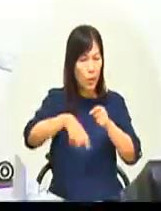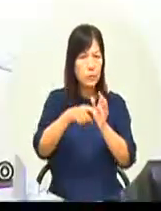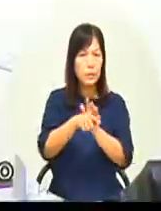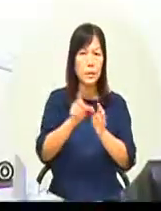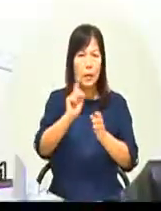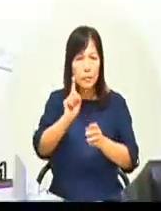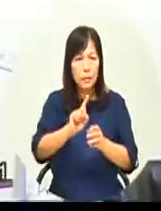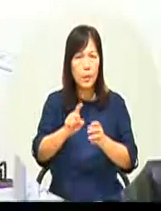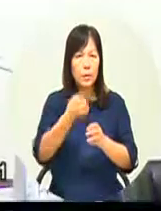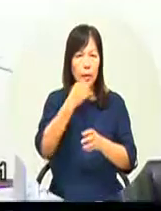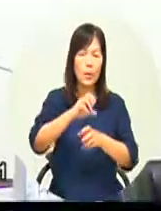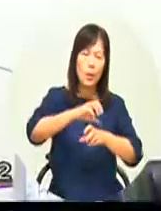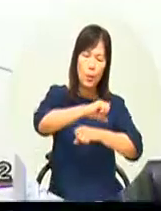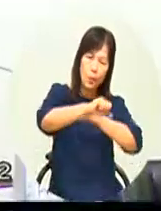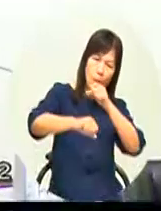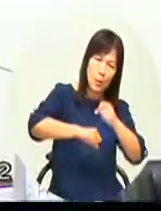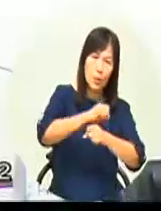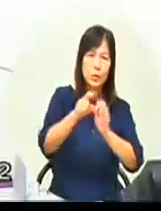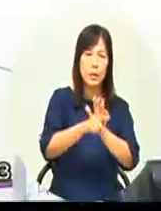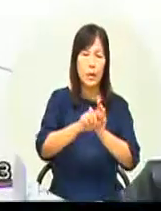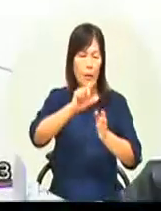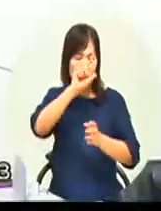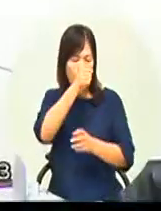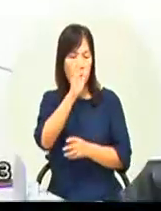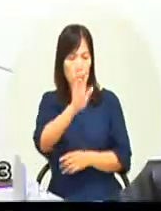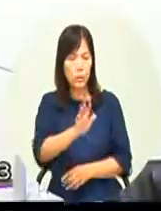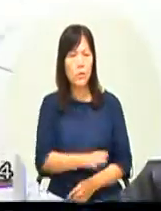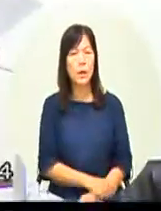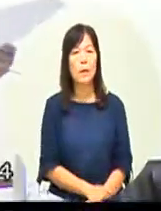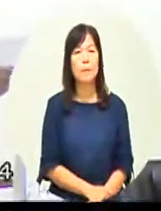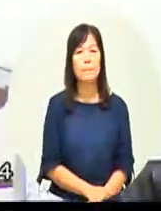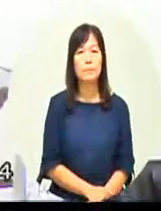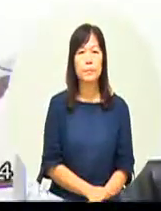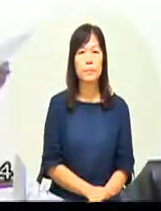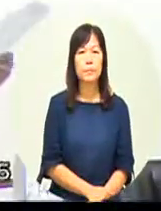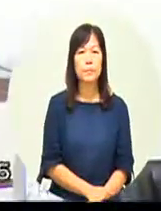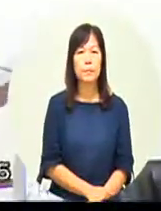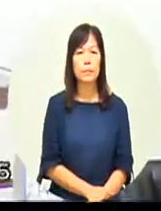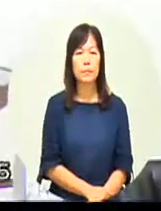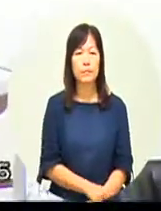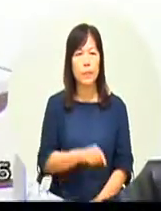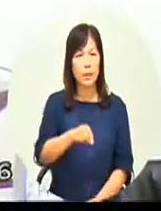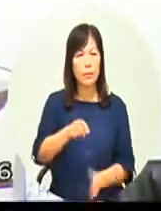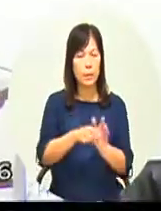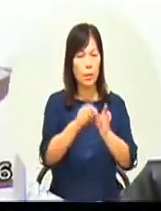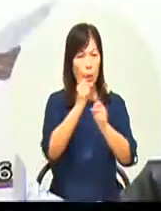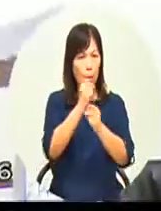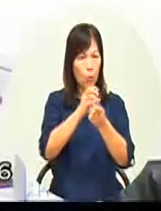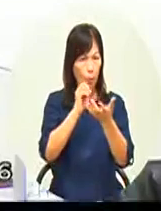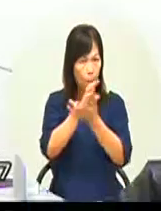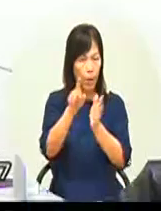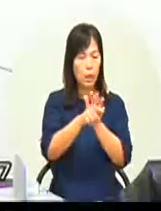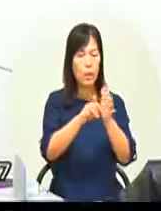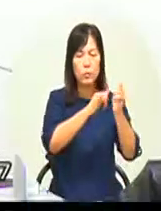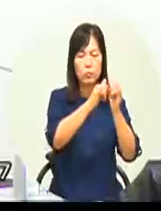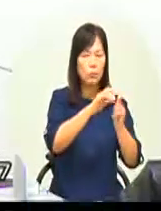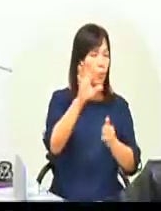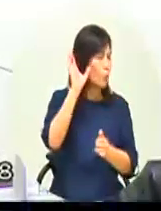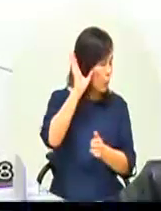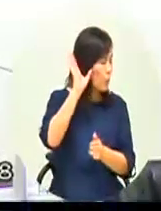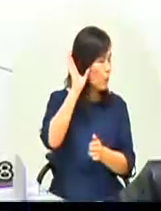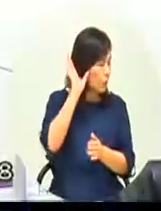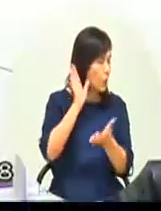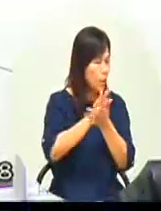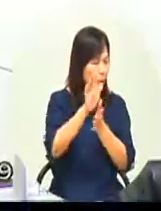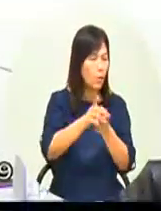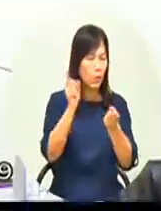把我们的一个活动办出一个特色，那这样的一个业务报告，我相信我们市民听了，对我们高雄